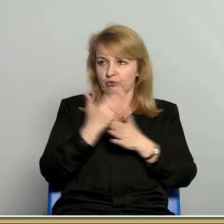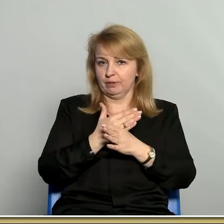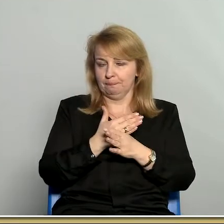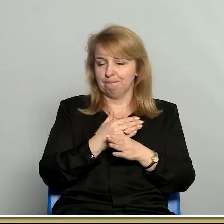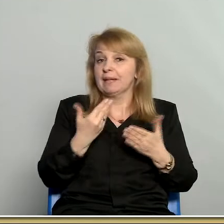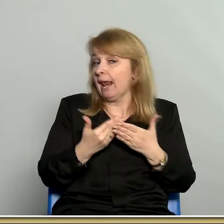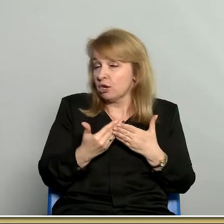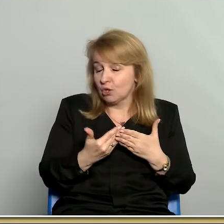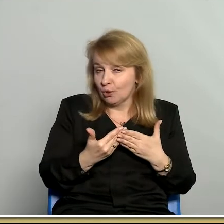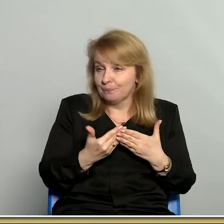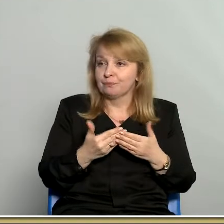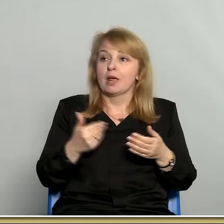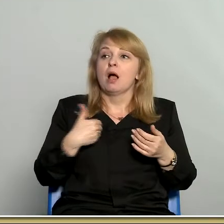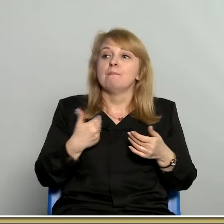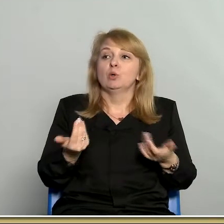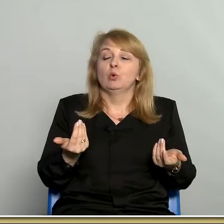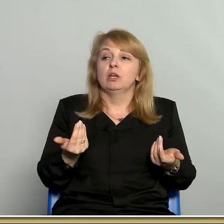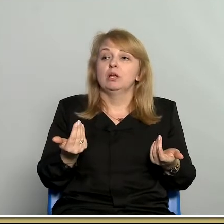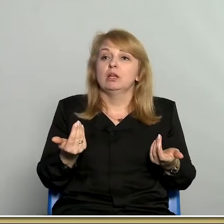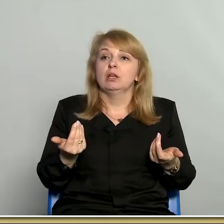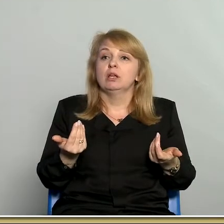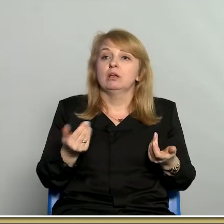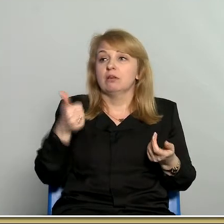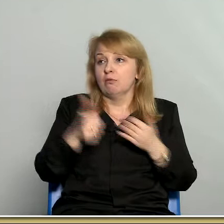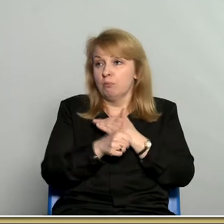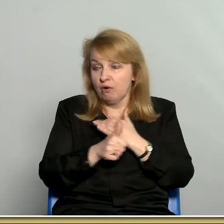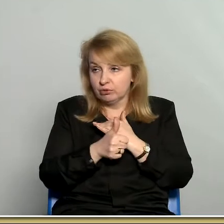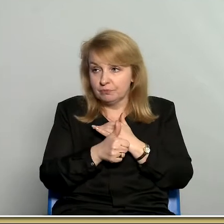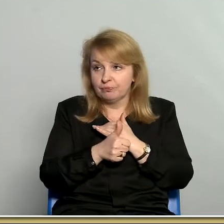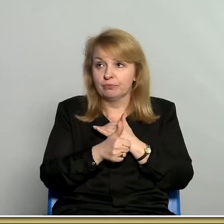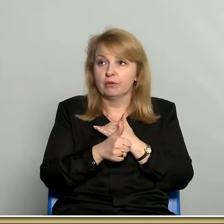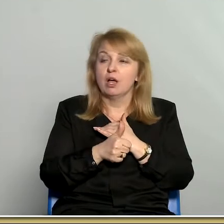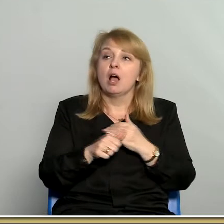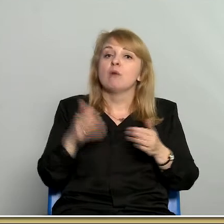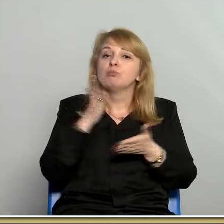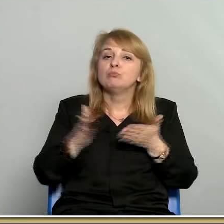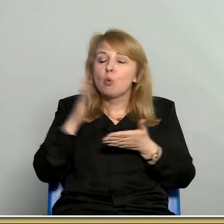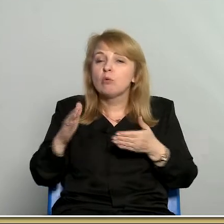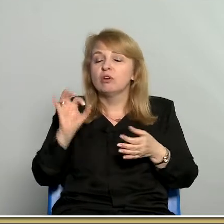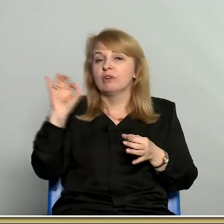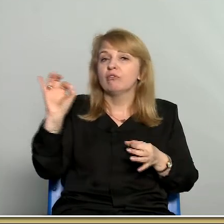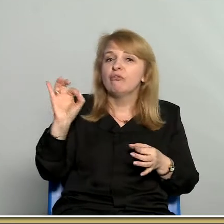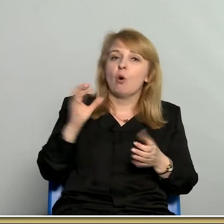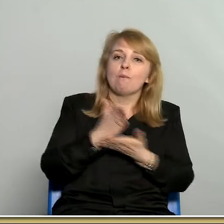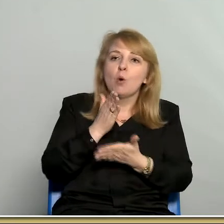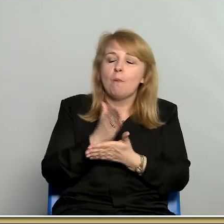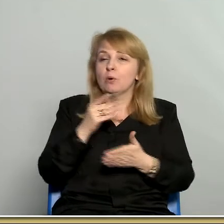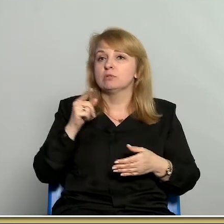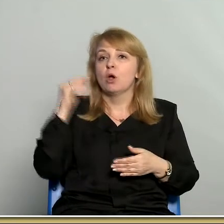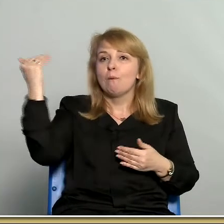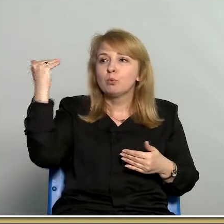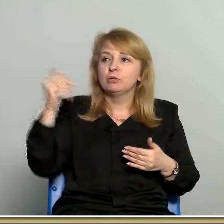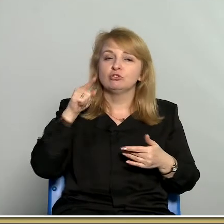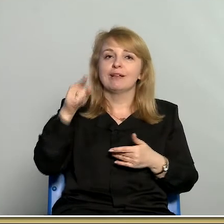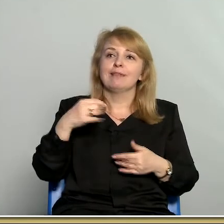Dlaczego tak zdecydowaliśmy? Z bardzo prostego powodu. Stan przygotowania rozporządzeń pomocowych w zakresie pomocy publicznej,